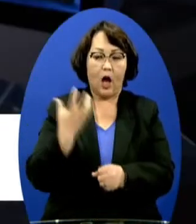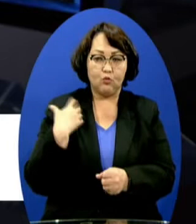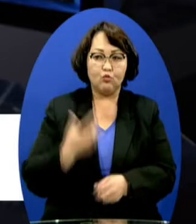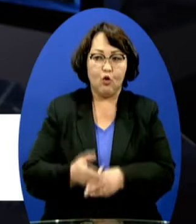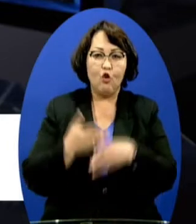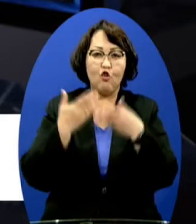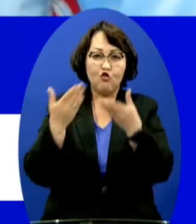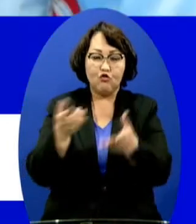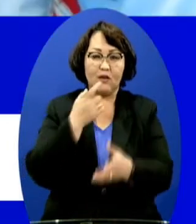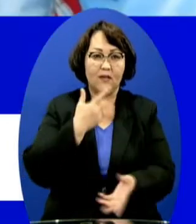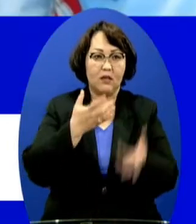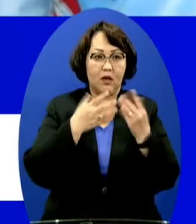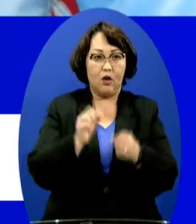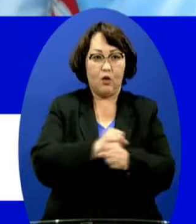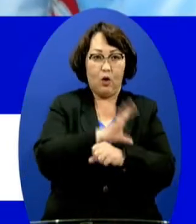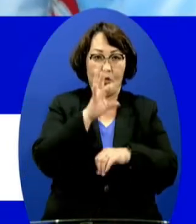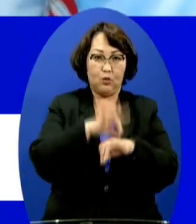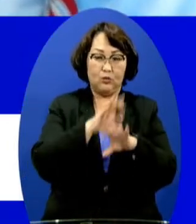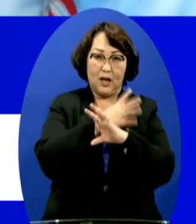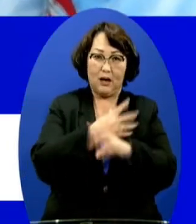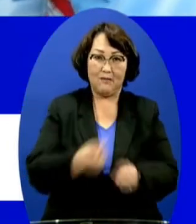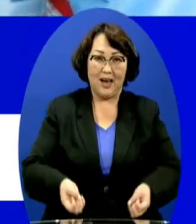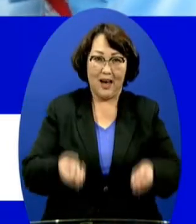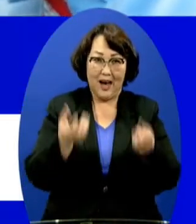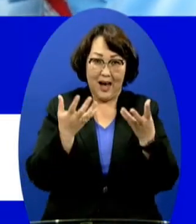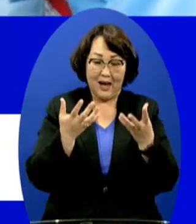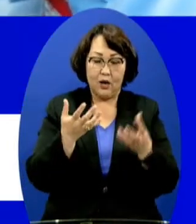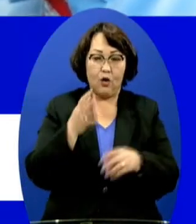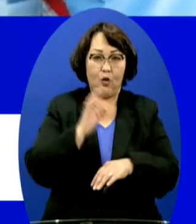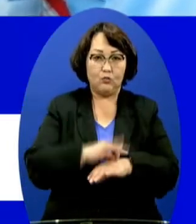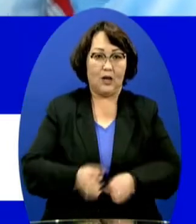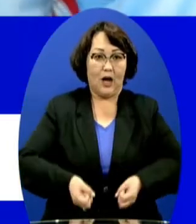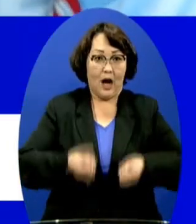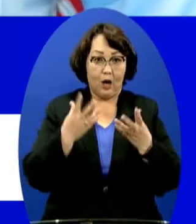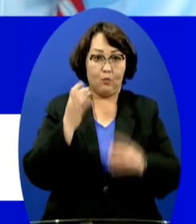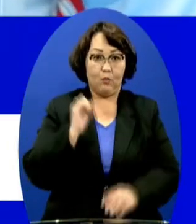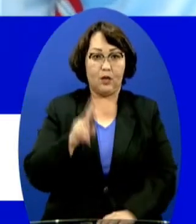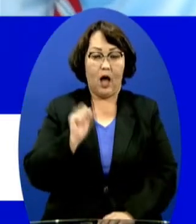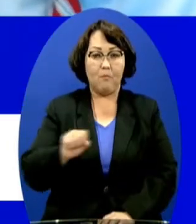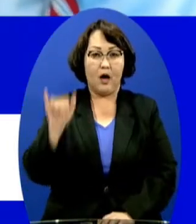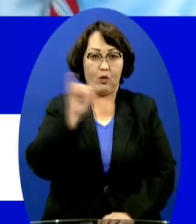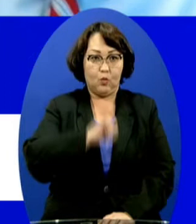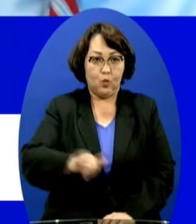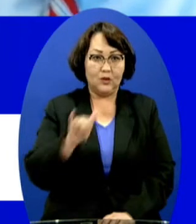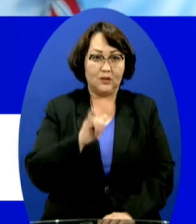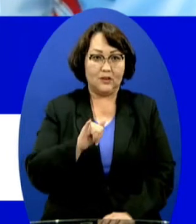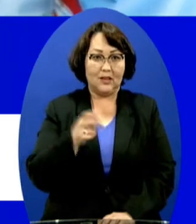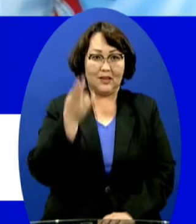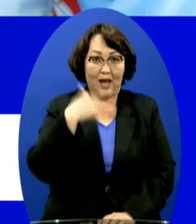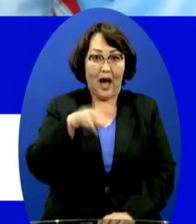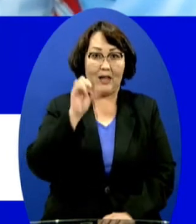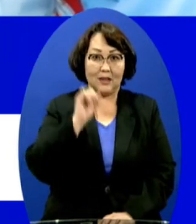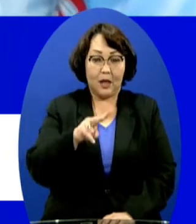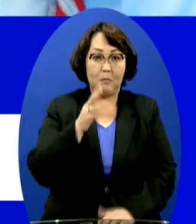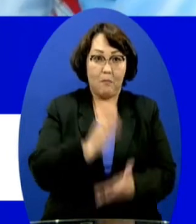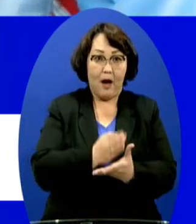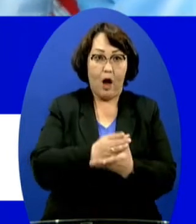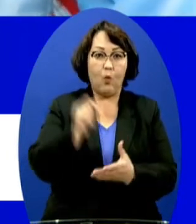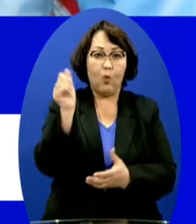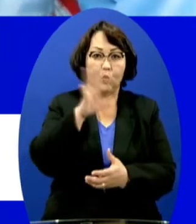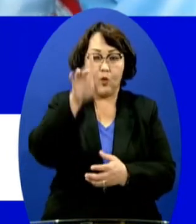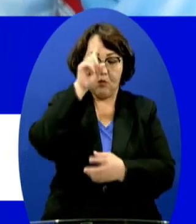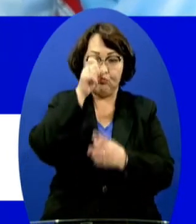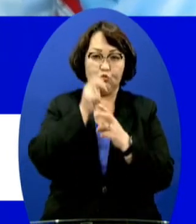бол манай монголчууд бол нэгж байгаа. Халдвар авсан тохиолдолд бол Америкийн нэгдсэн улсад даатгалтай хүн бол үнгүй